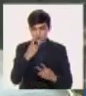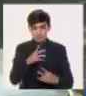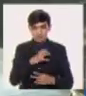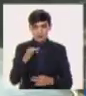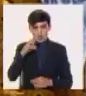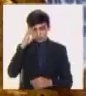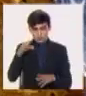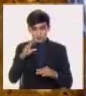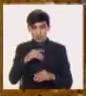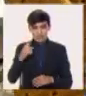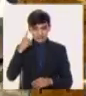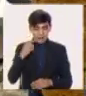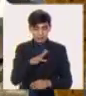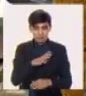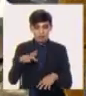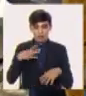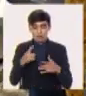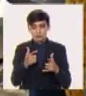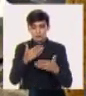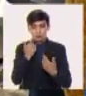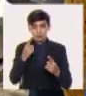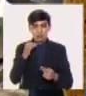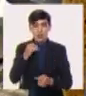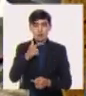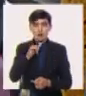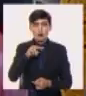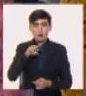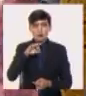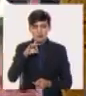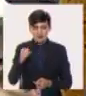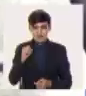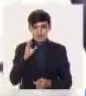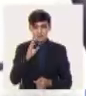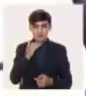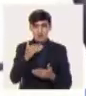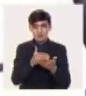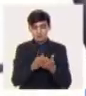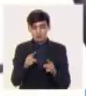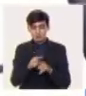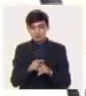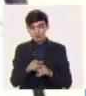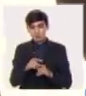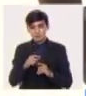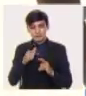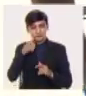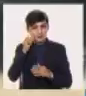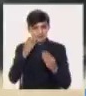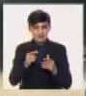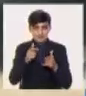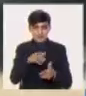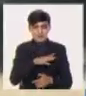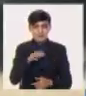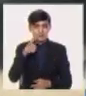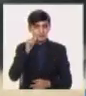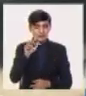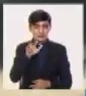дайындалмаған? Гүлмирада кеше ғана ауруханаға түскен анасының тегін қаралы тізімде оқылама деп күтіп тұр. Айтуынша кеше күндізгі үште